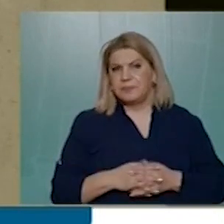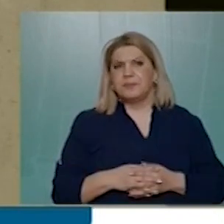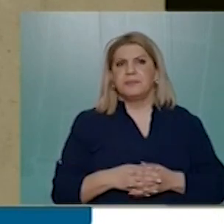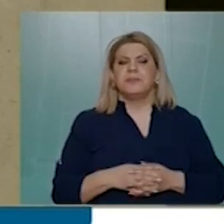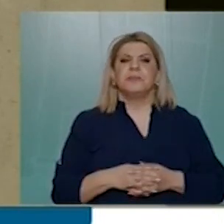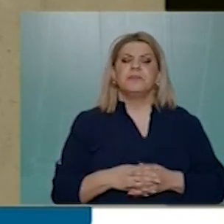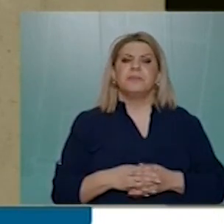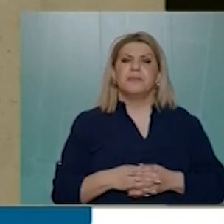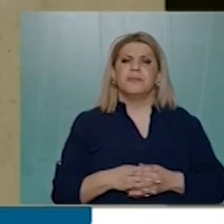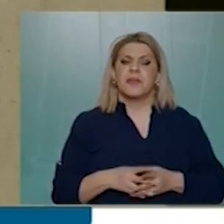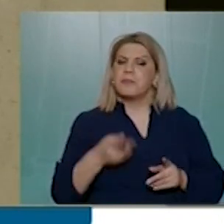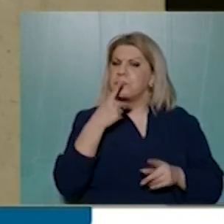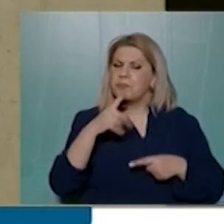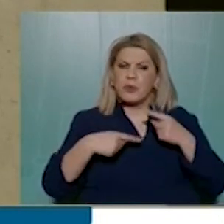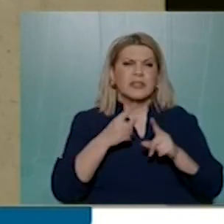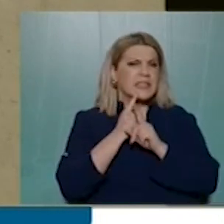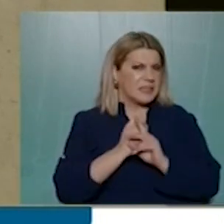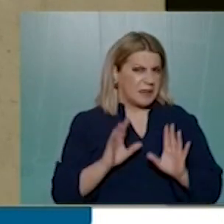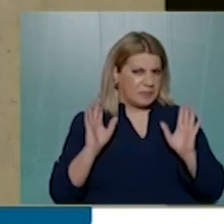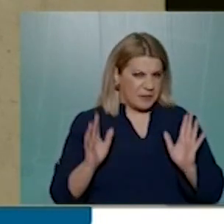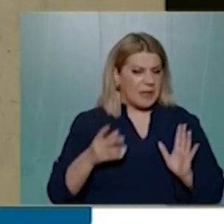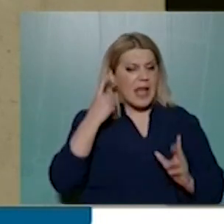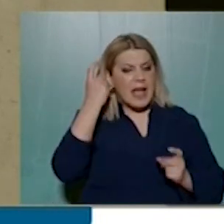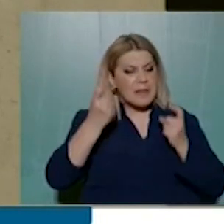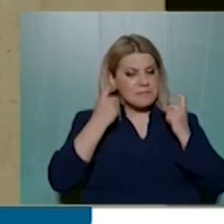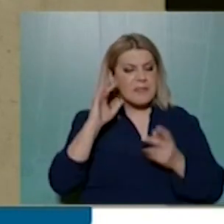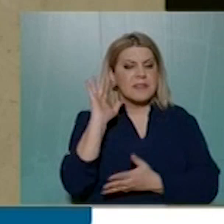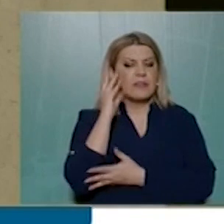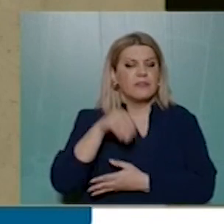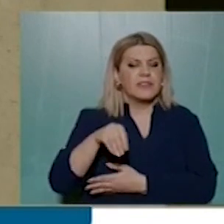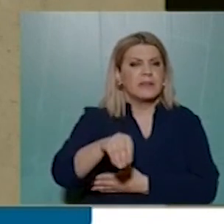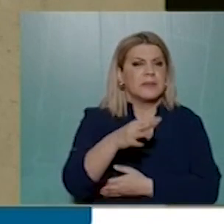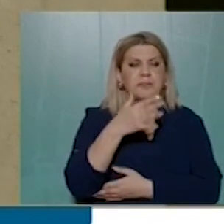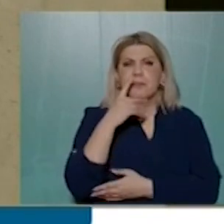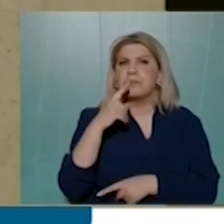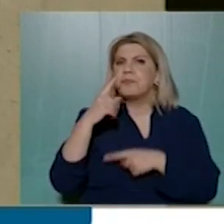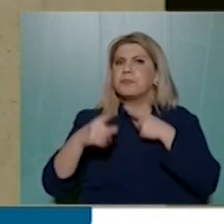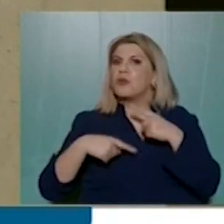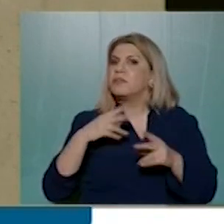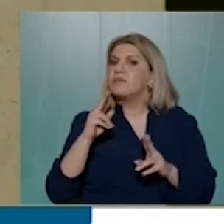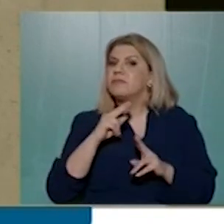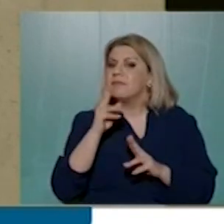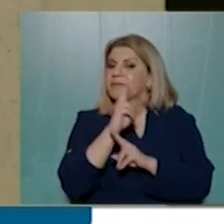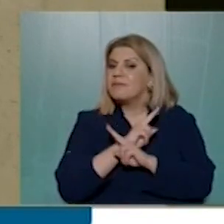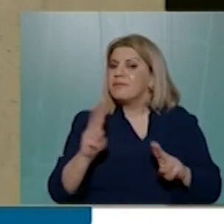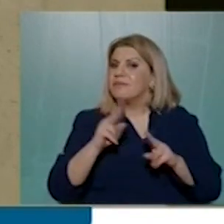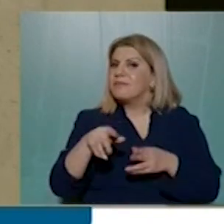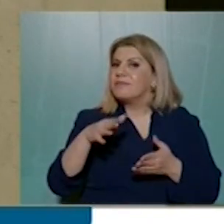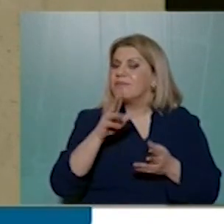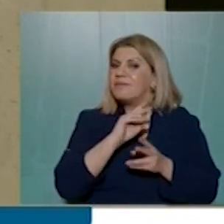για πιο συγκεκριμένα για τις δενδροφυτεύσεις μας ανησυχεί ακόμα και μας προβληματίζει το ποιος θα τα συντηρεί το επόμενο